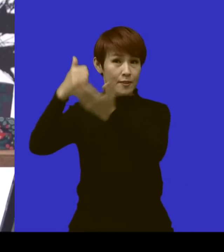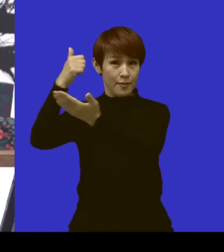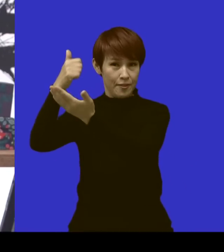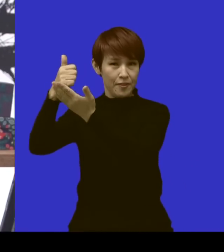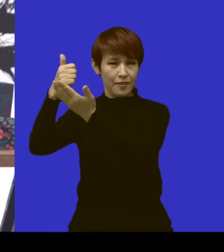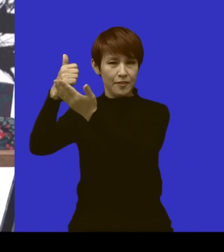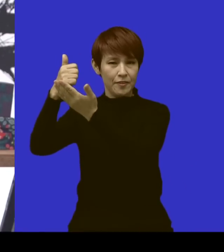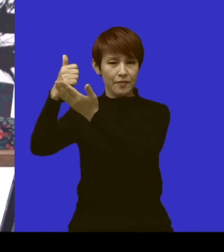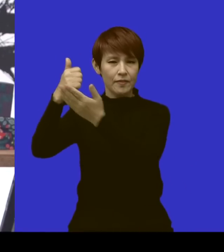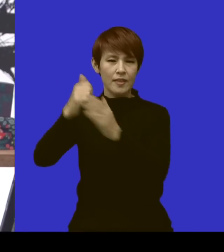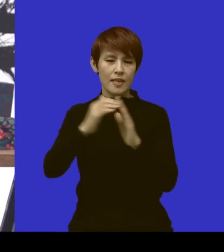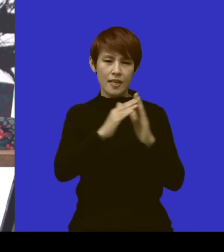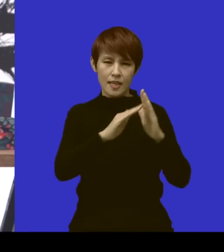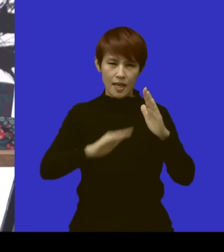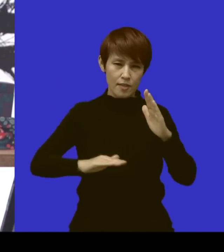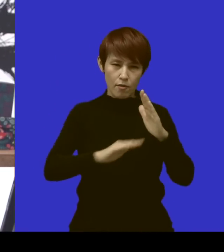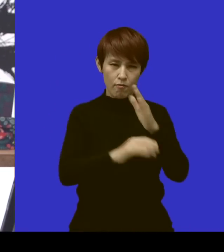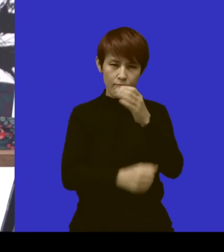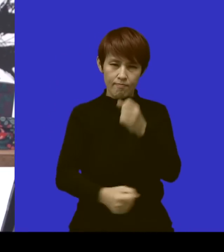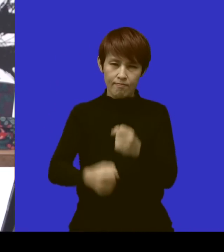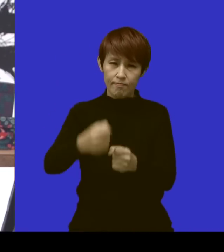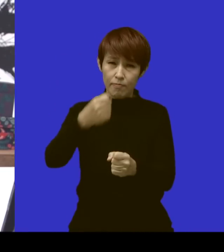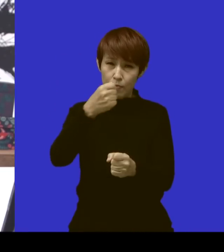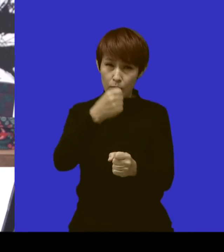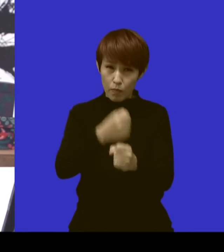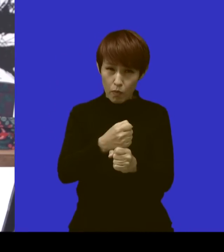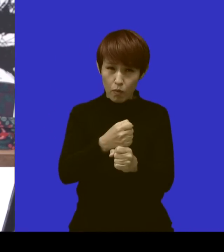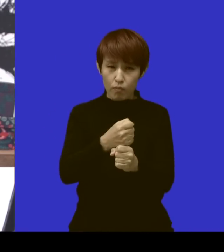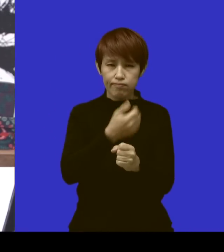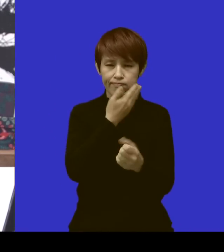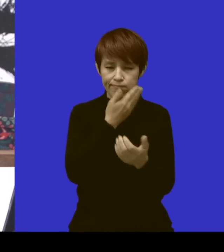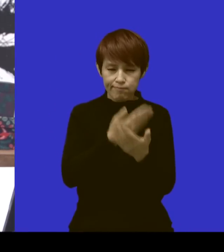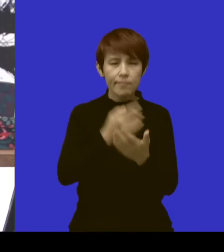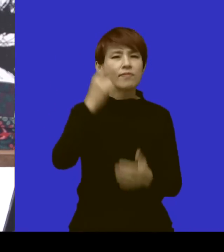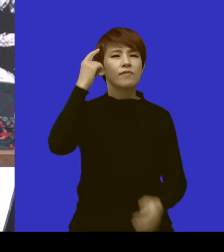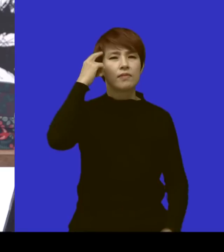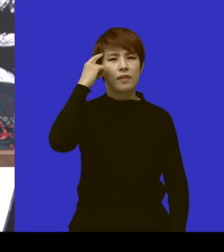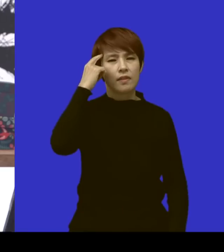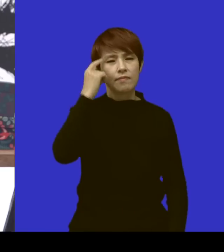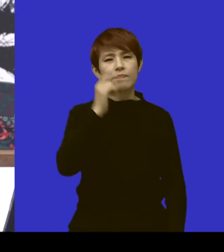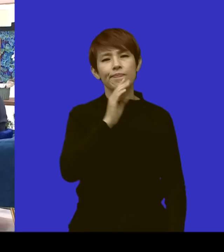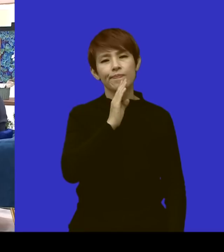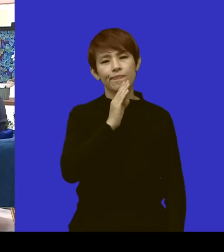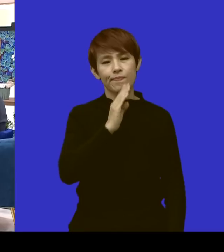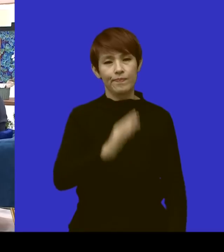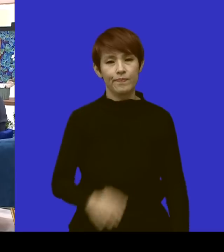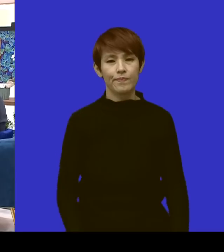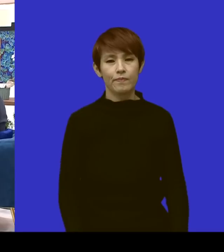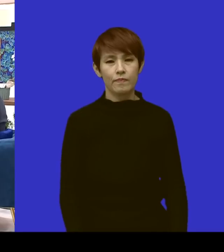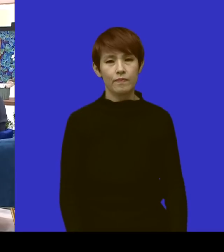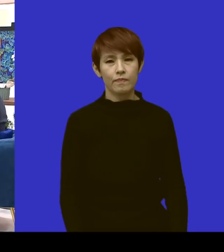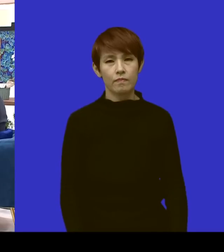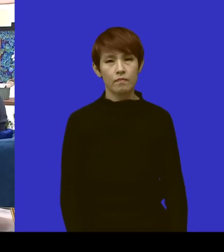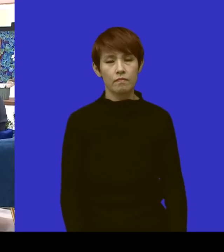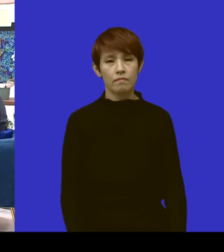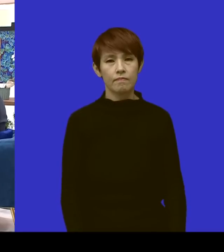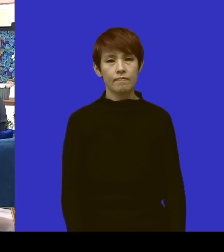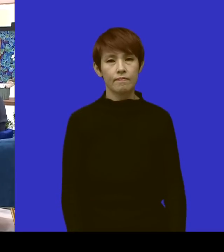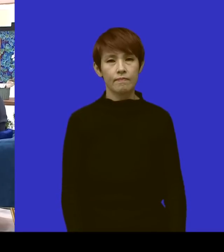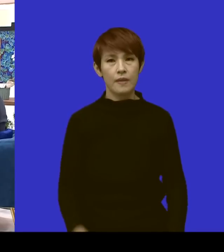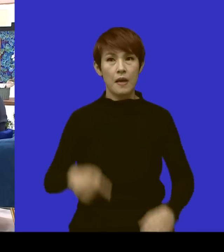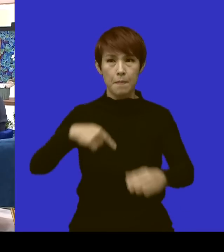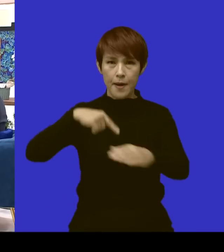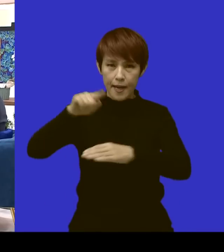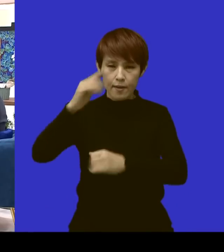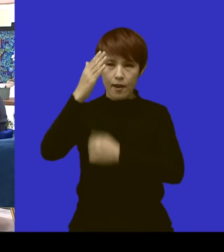하나님께서는 진짜 가정이 회복되는 것을 우선순위로 삼으시는 것 같다라는 생각이 들었어요. 그래요. 밖에서